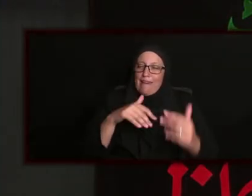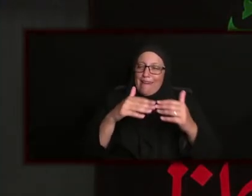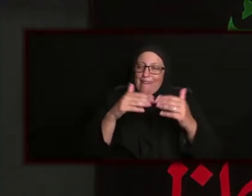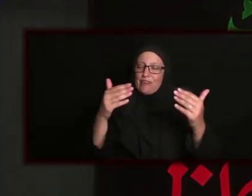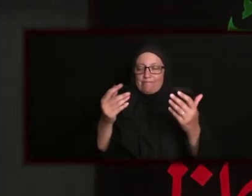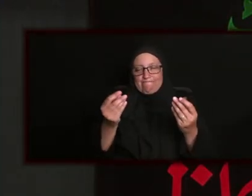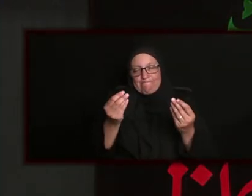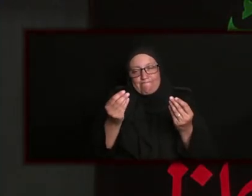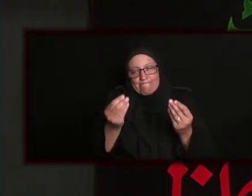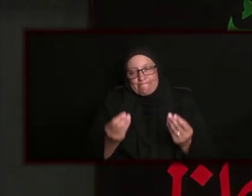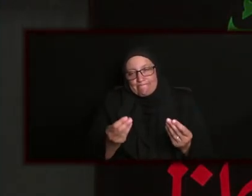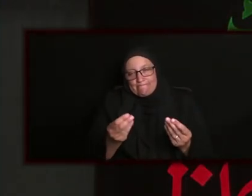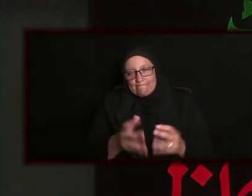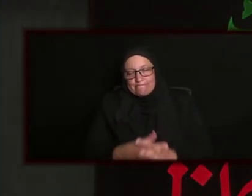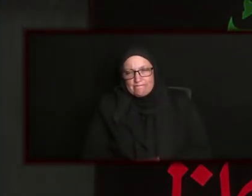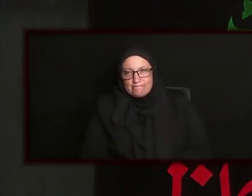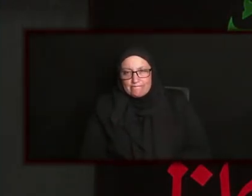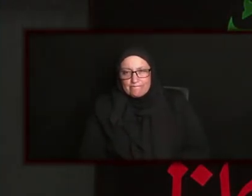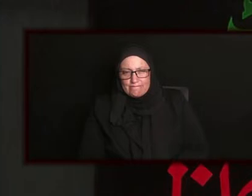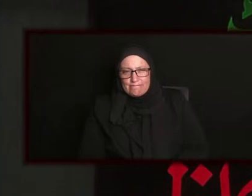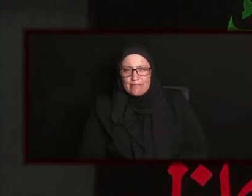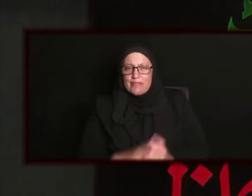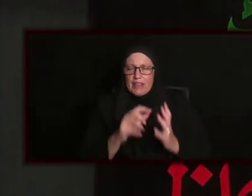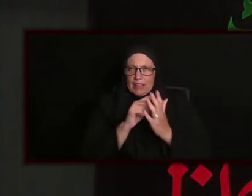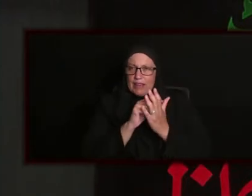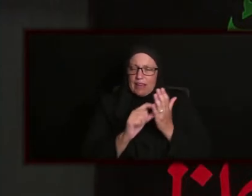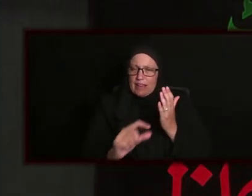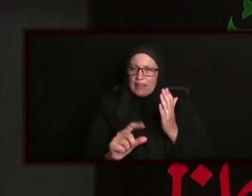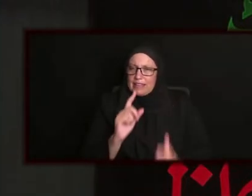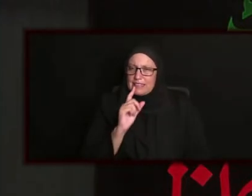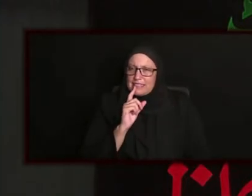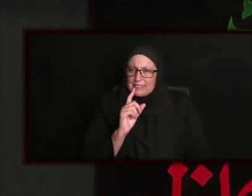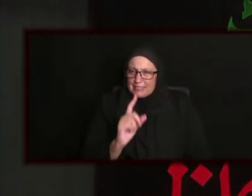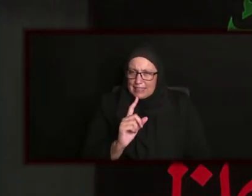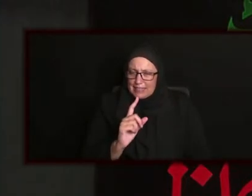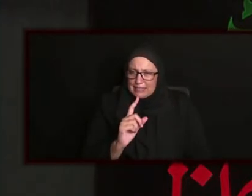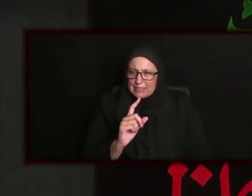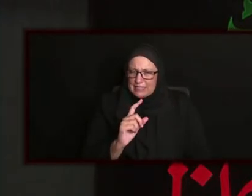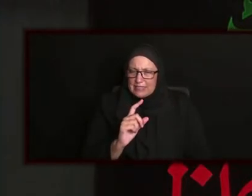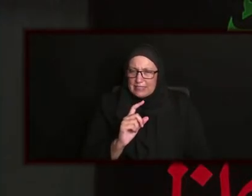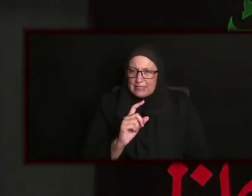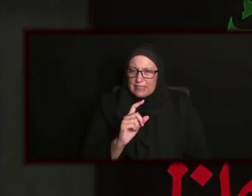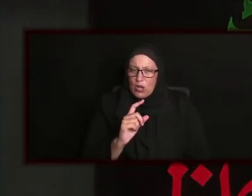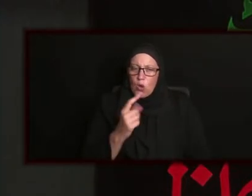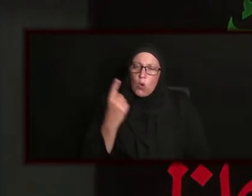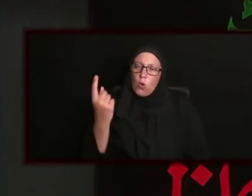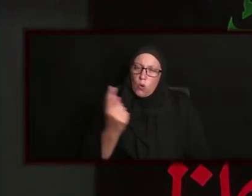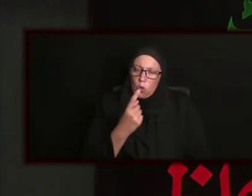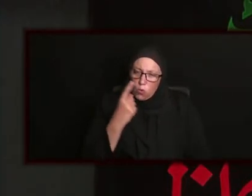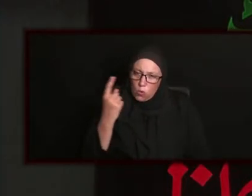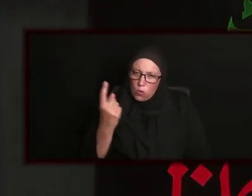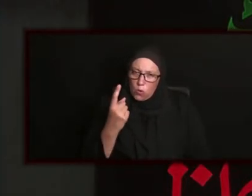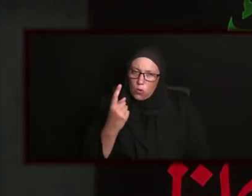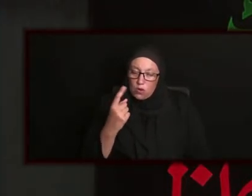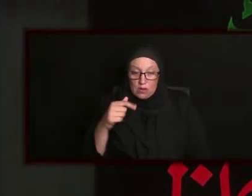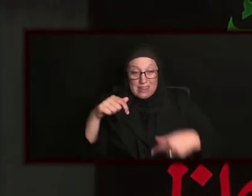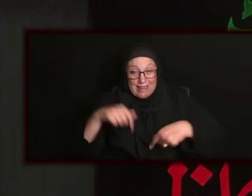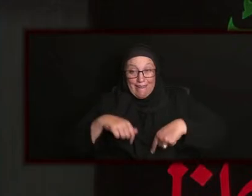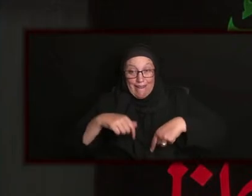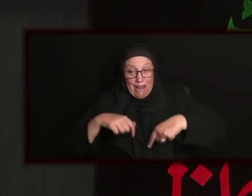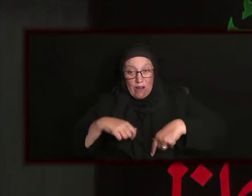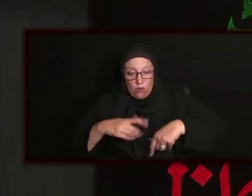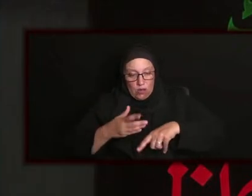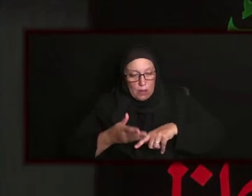the ayah says. مَسَّتْهُمُ الْبَأْسَاءُ وَالضَّرَّاءُ. Those people that came before us